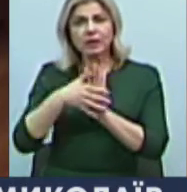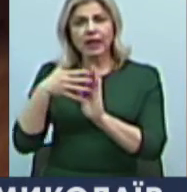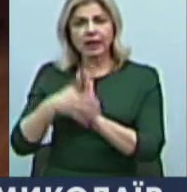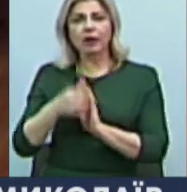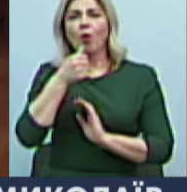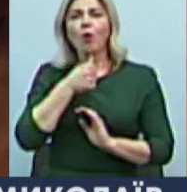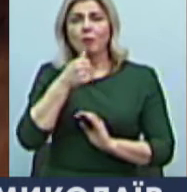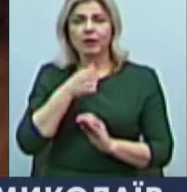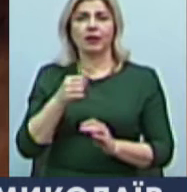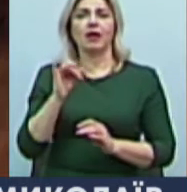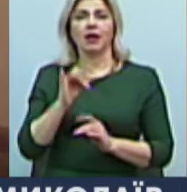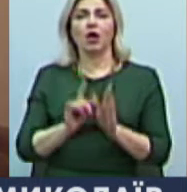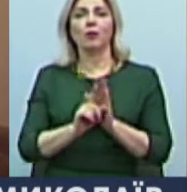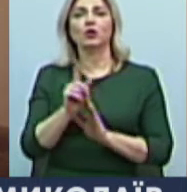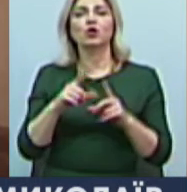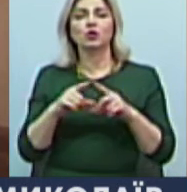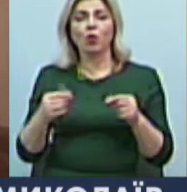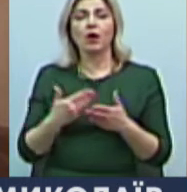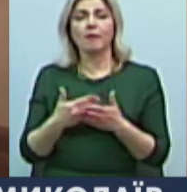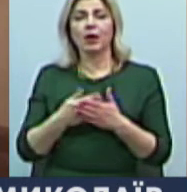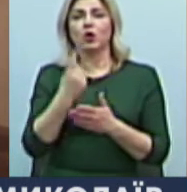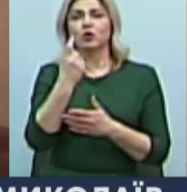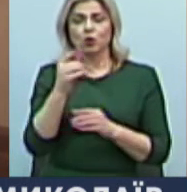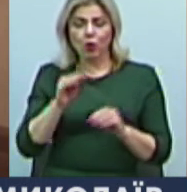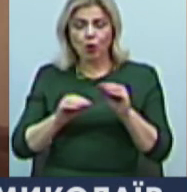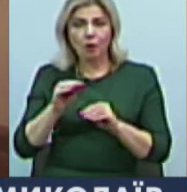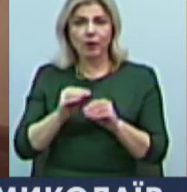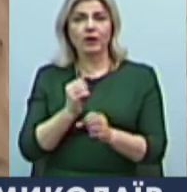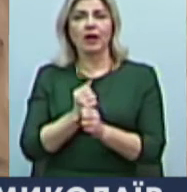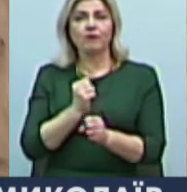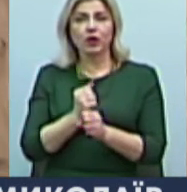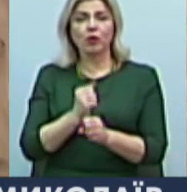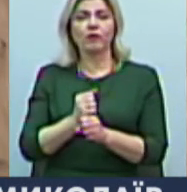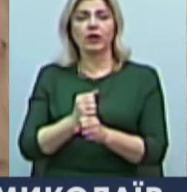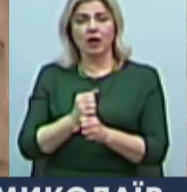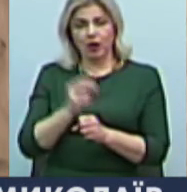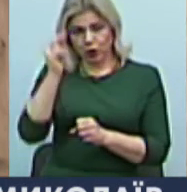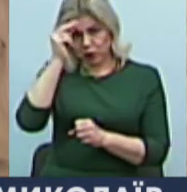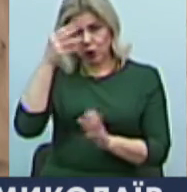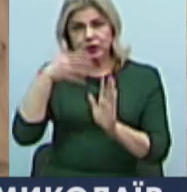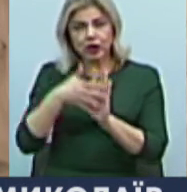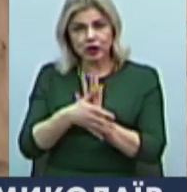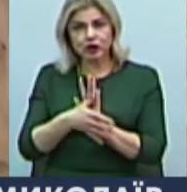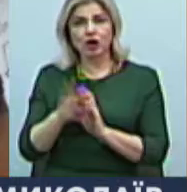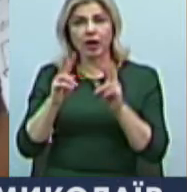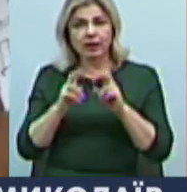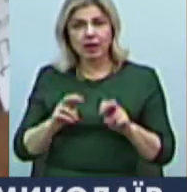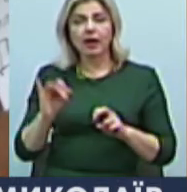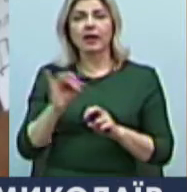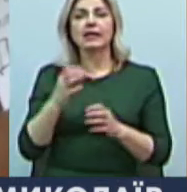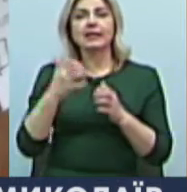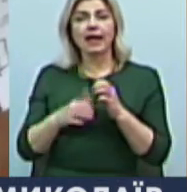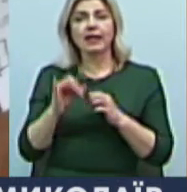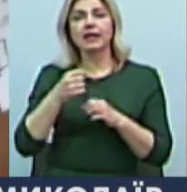початкової школи близько десь 100 поробок виробів досліджень. І в середній школі та